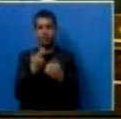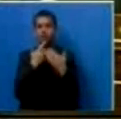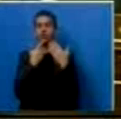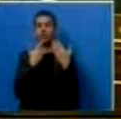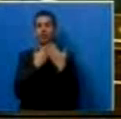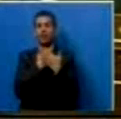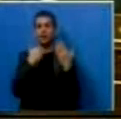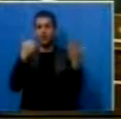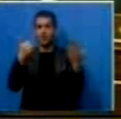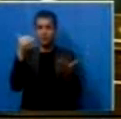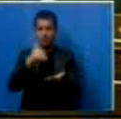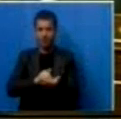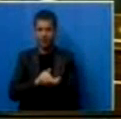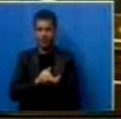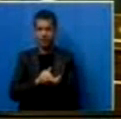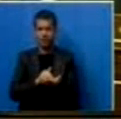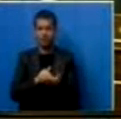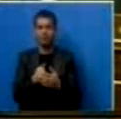76.000